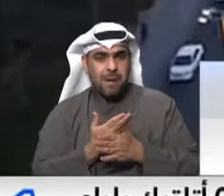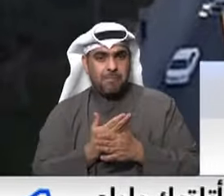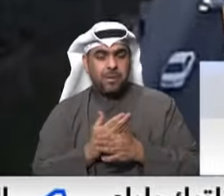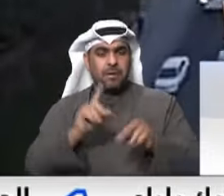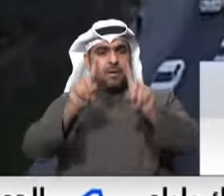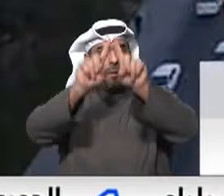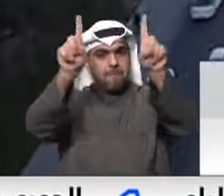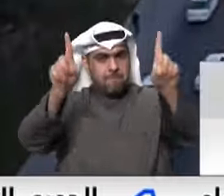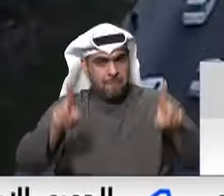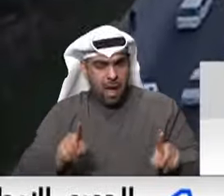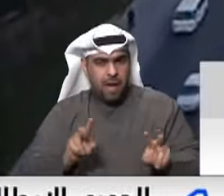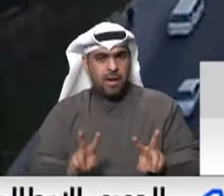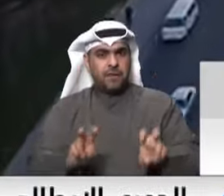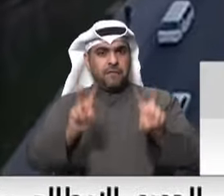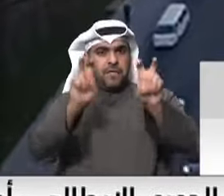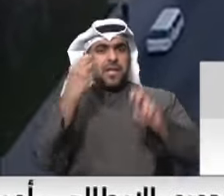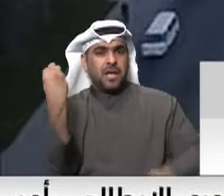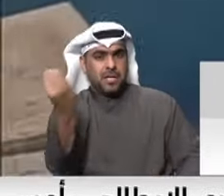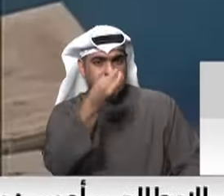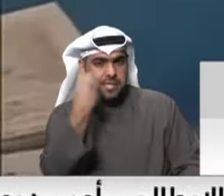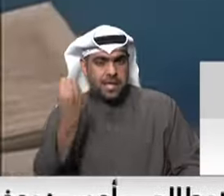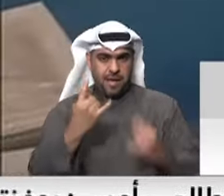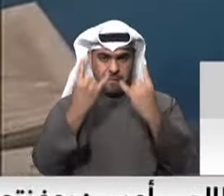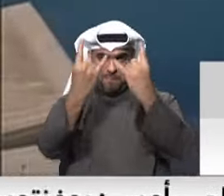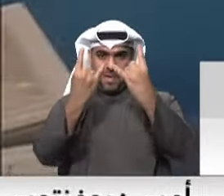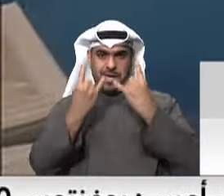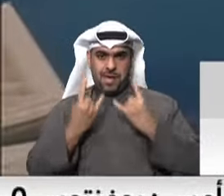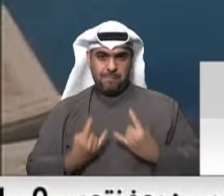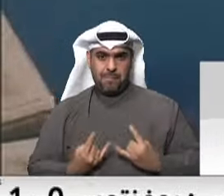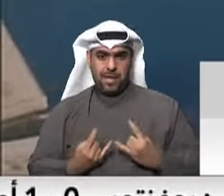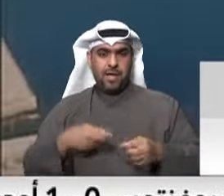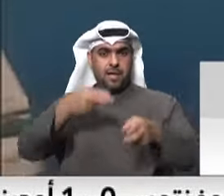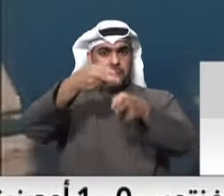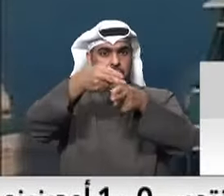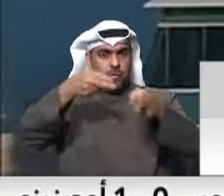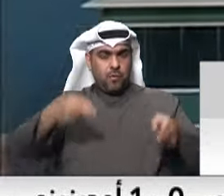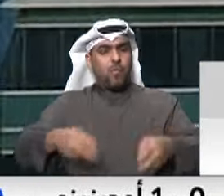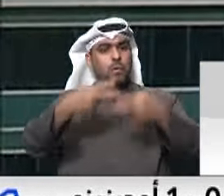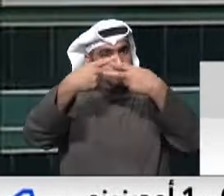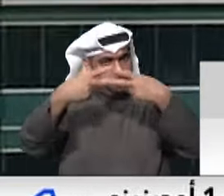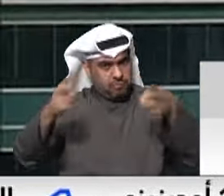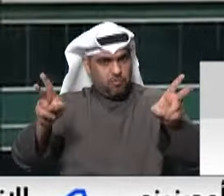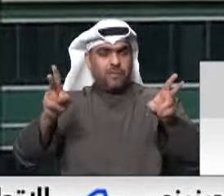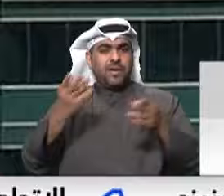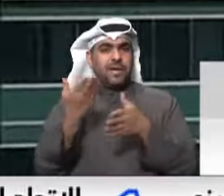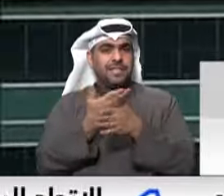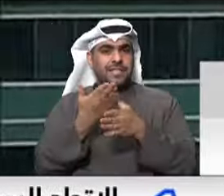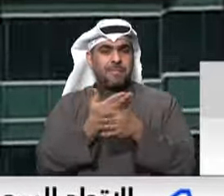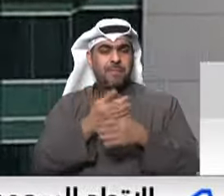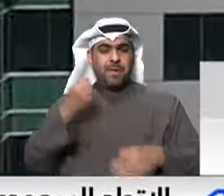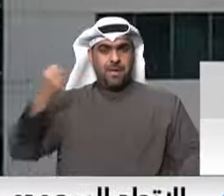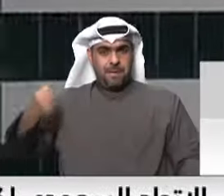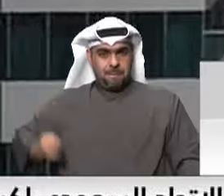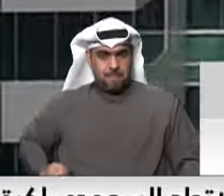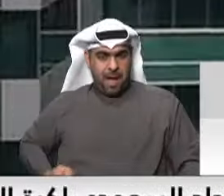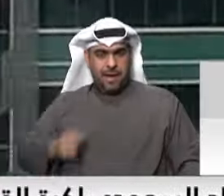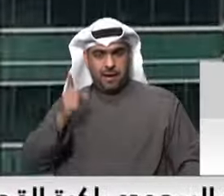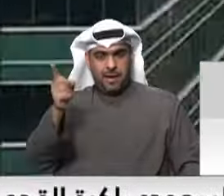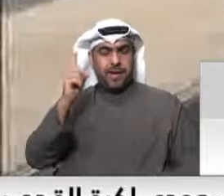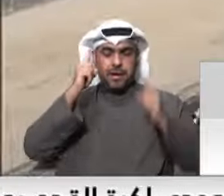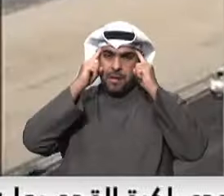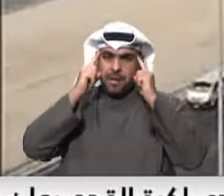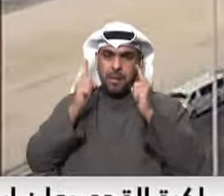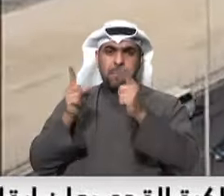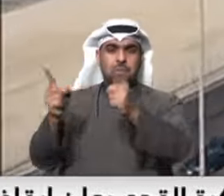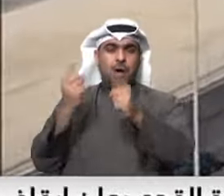الذي شجع ورفع من الاستثمارات الكويتيه في البلد الشقيق بسبب قوه البنى التحتيه فضلا عن ما تقدمه